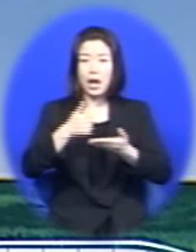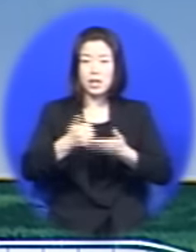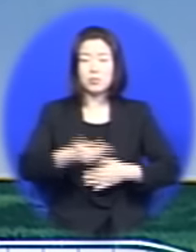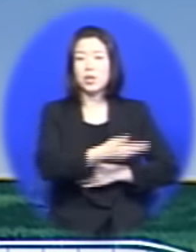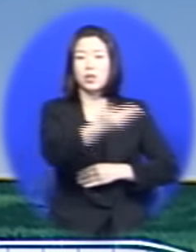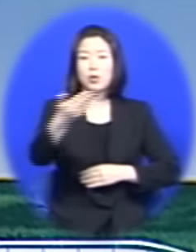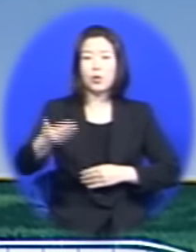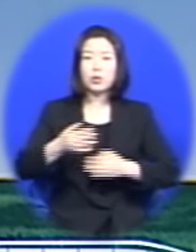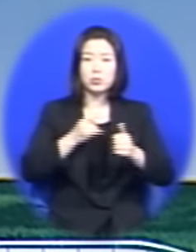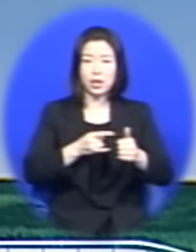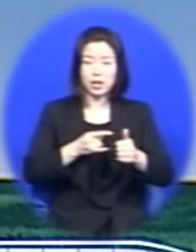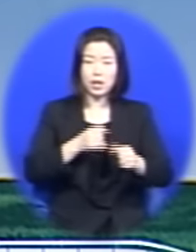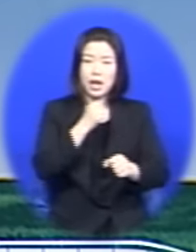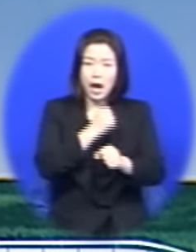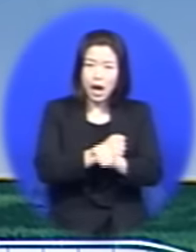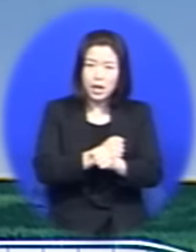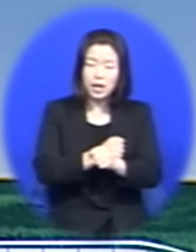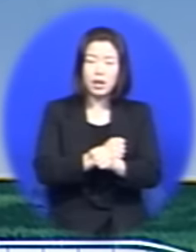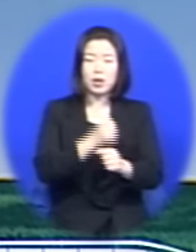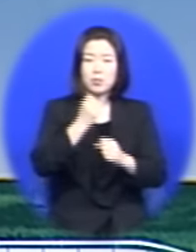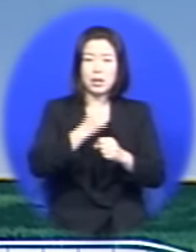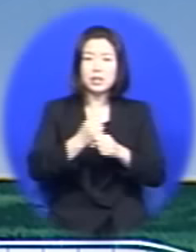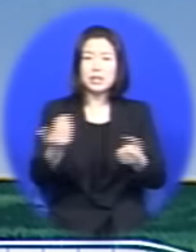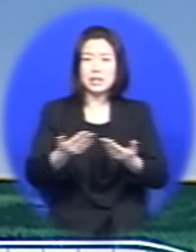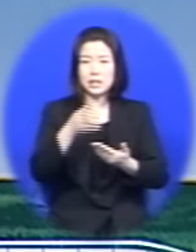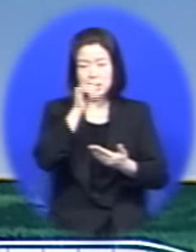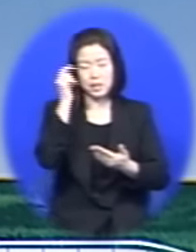여러분에게 하게 하시는 일이 있어요.